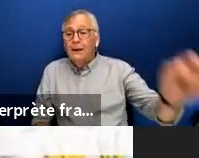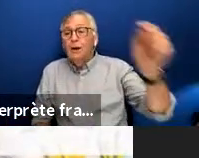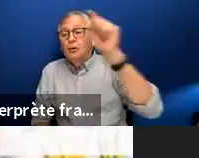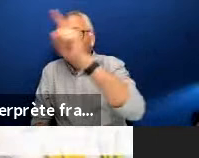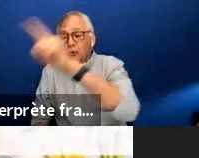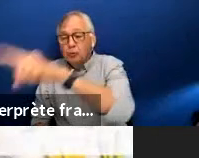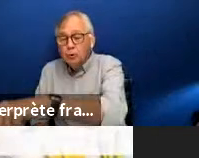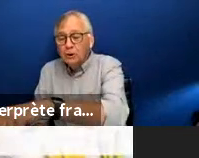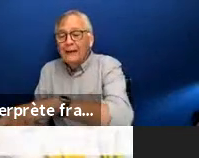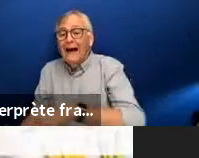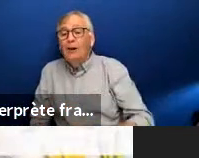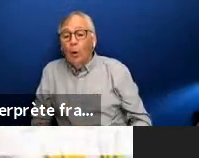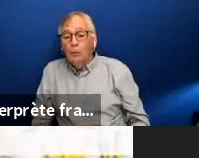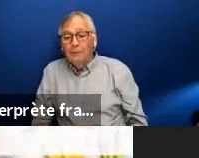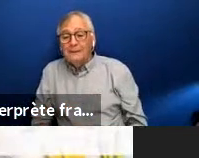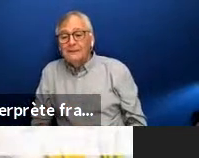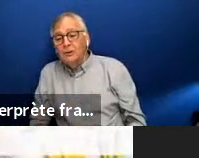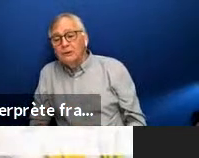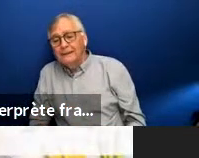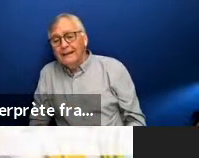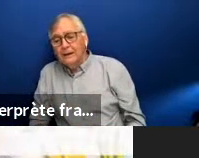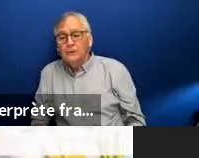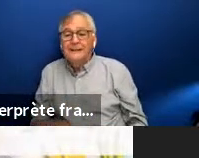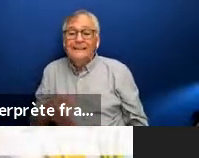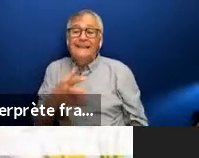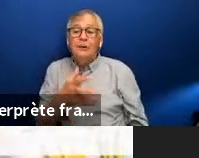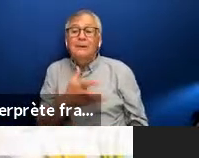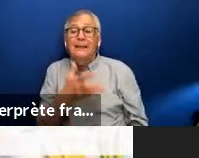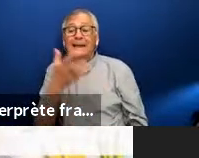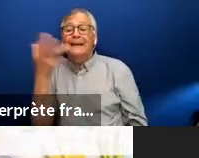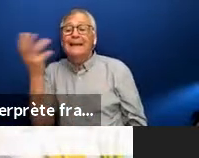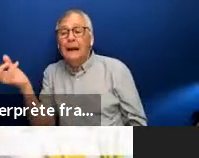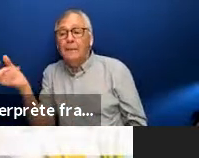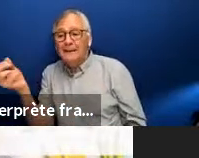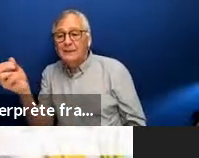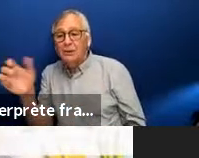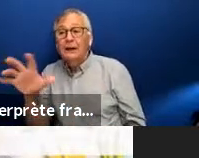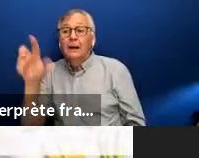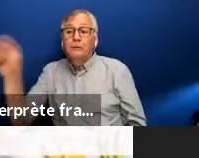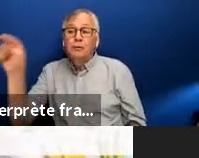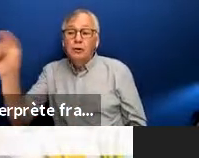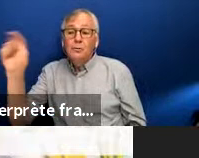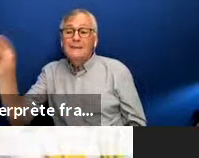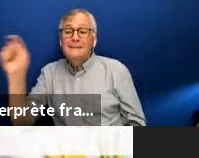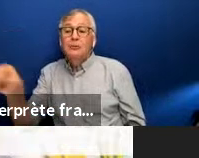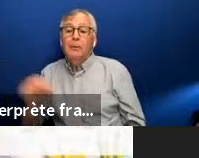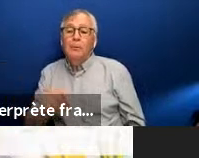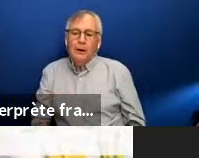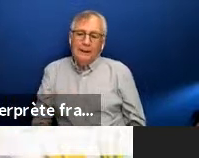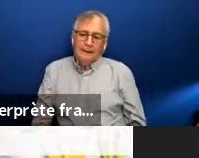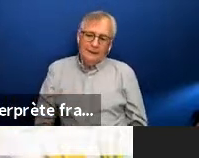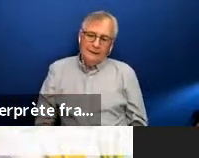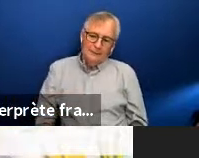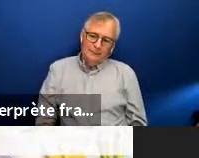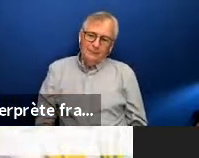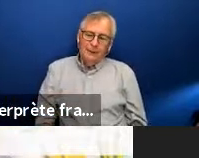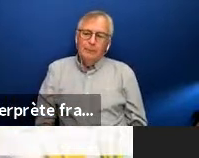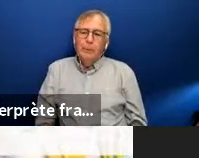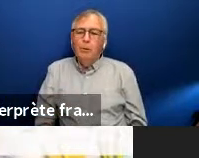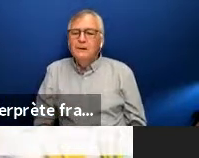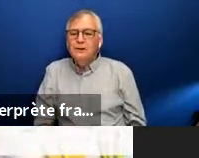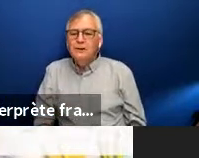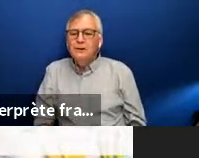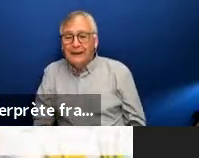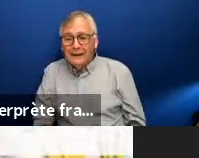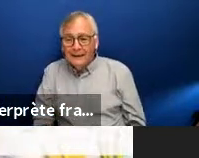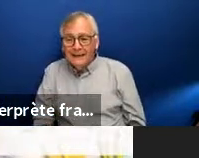côté de toucher à l'autre personne qui est d'à côté, d'essayer de décrire la personne. Veux-tu lui dire de me regarder?